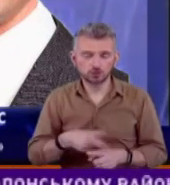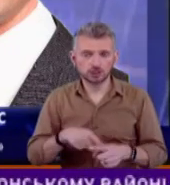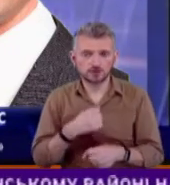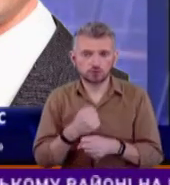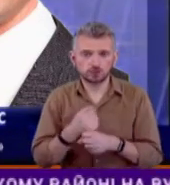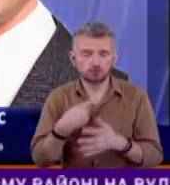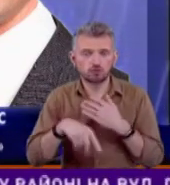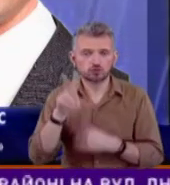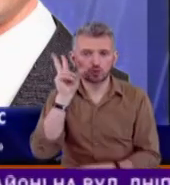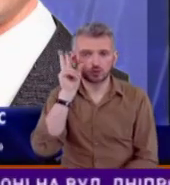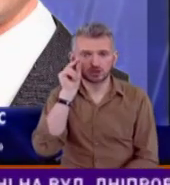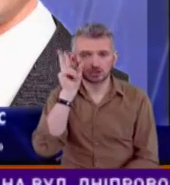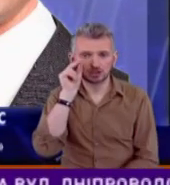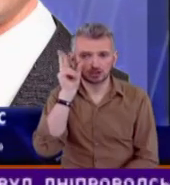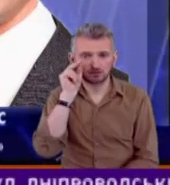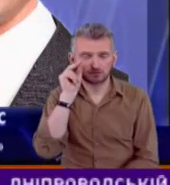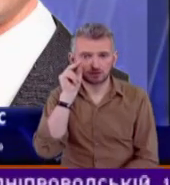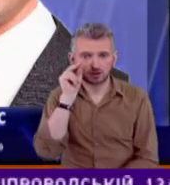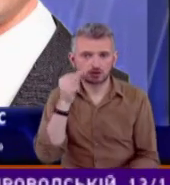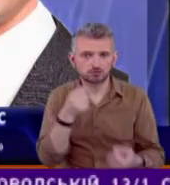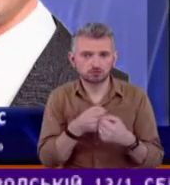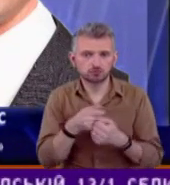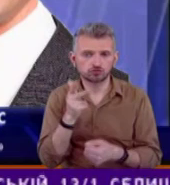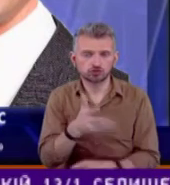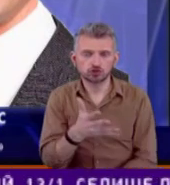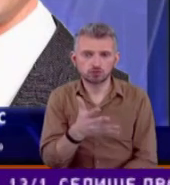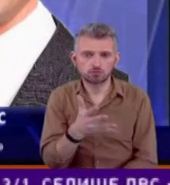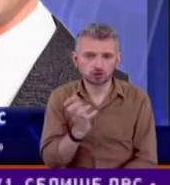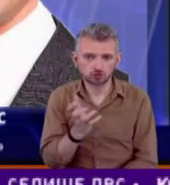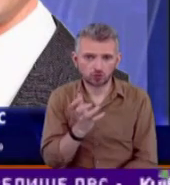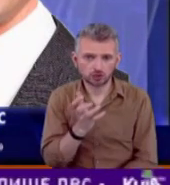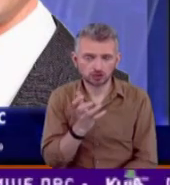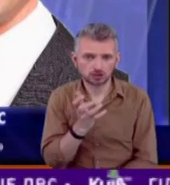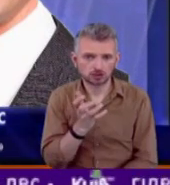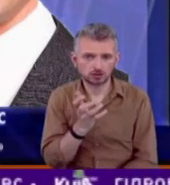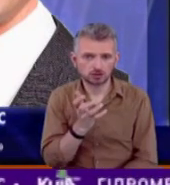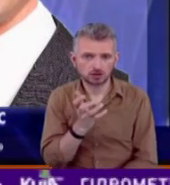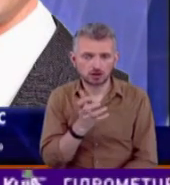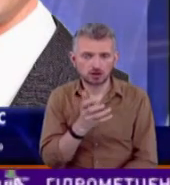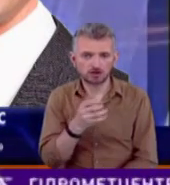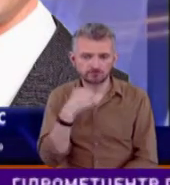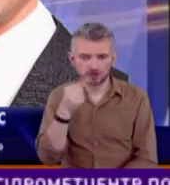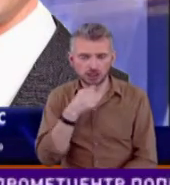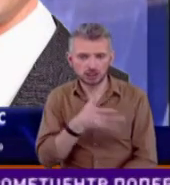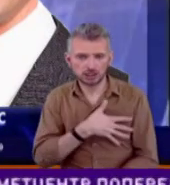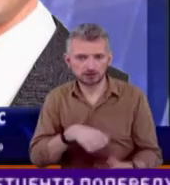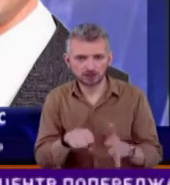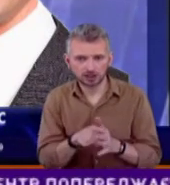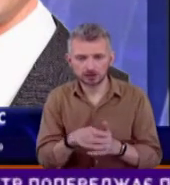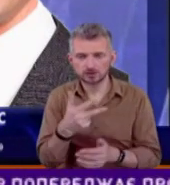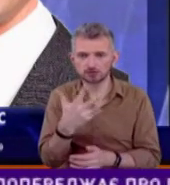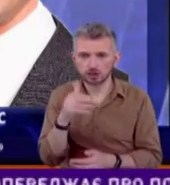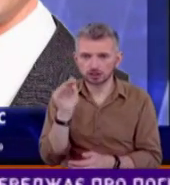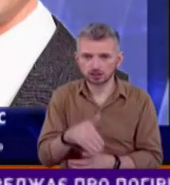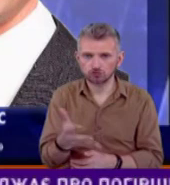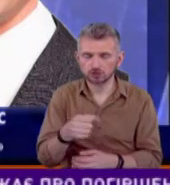цифра жахуща, 3,5 тисячі в середньому на рік гине і 35 отримують травми. Тобто це говорить про те,